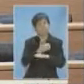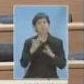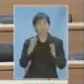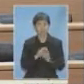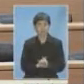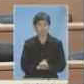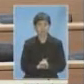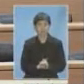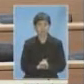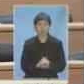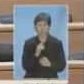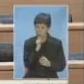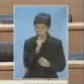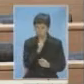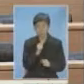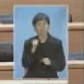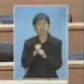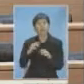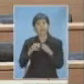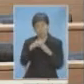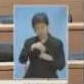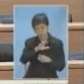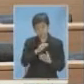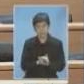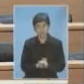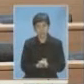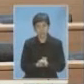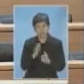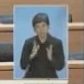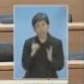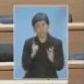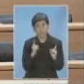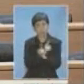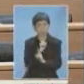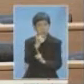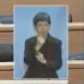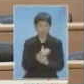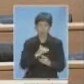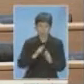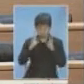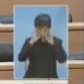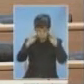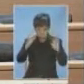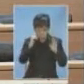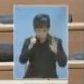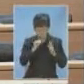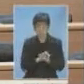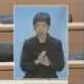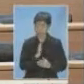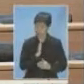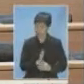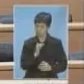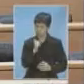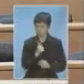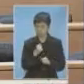ไปขอให้เอาโฆษกท่านนี้กลับไปพักของท่านเลยครับส่งคนอื่นมาใหม่ครับส่งคนที่มีวุฒิภาวะมากกว่านี้เป็นกลางก